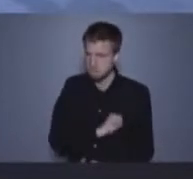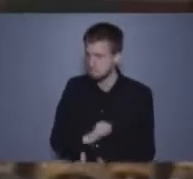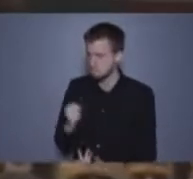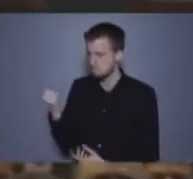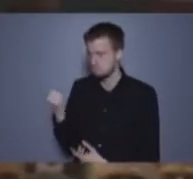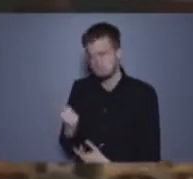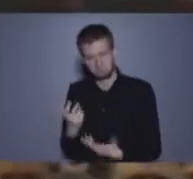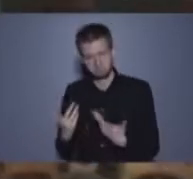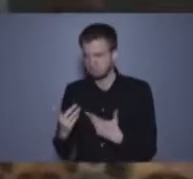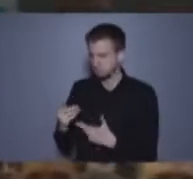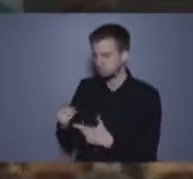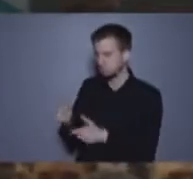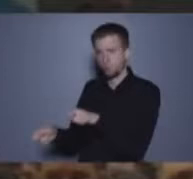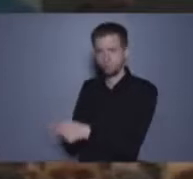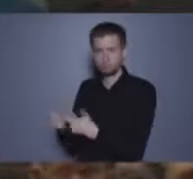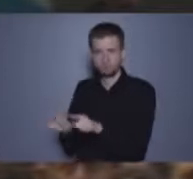supplice.